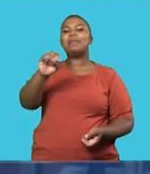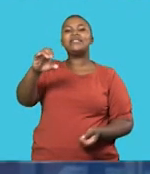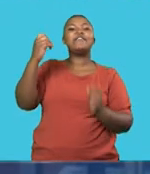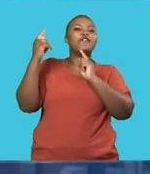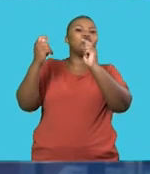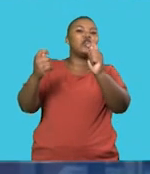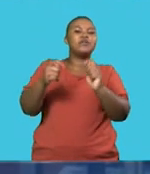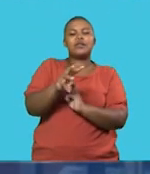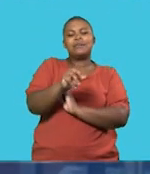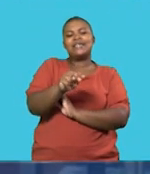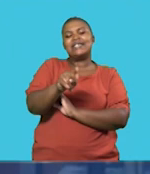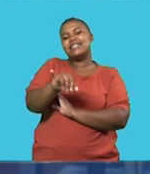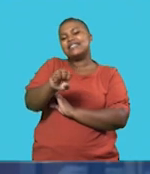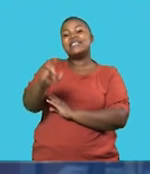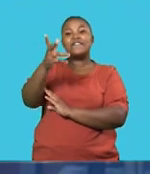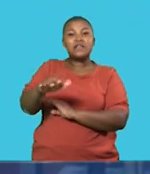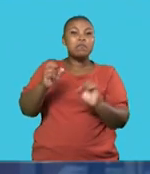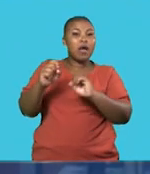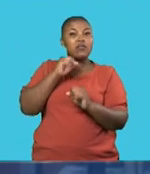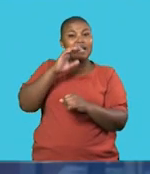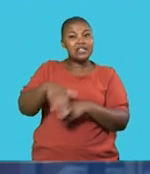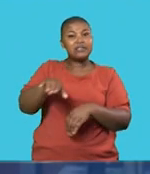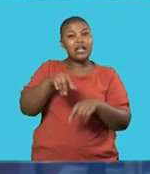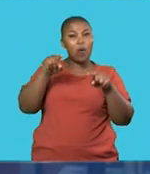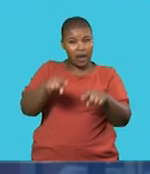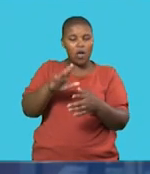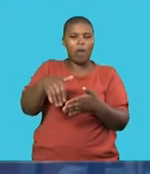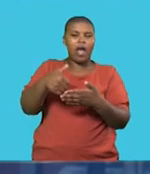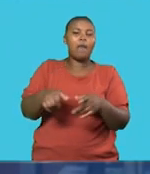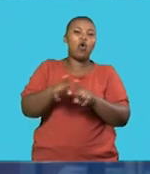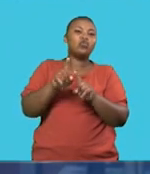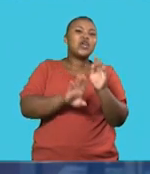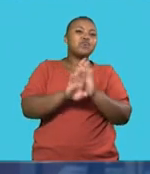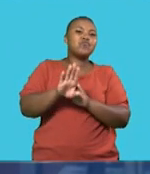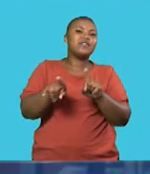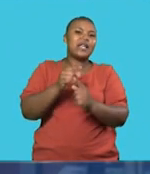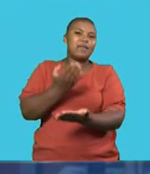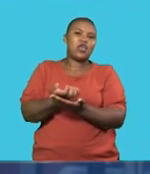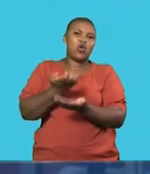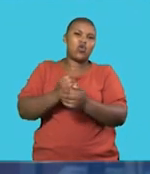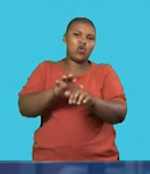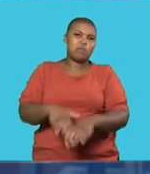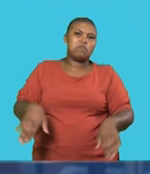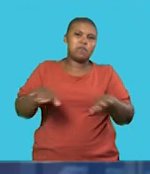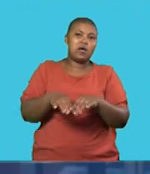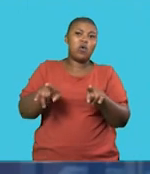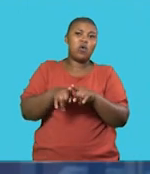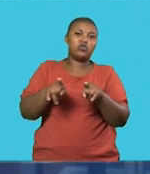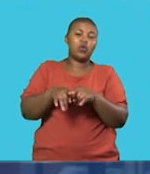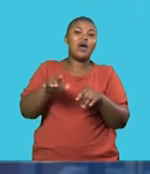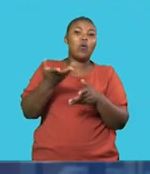wasegoli nomoya mniso ukuvezile ukuthi le ndawo izosiza kakhulu ekutheni idale futhi ithuthukise umnotho walapha ngempela ke kumkhandlu